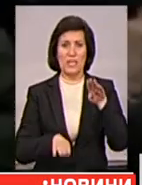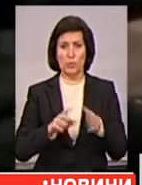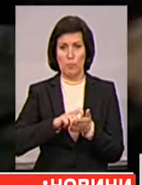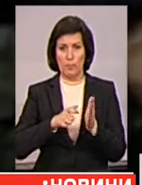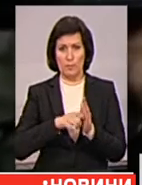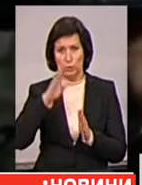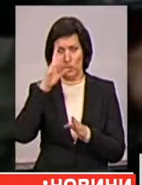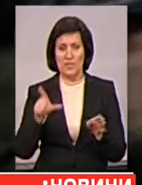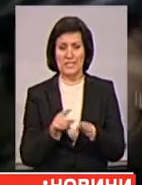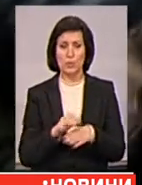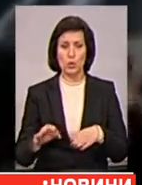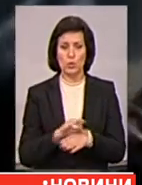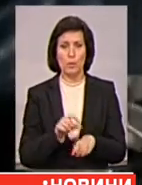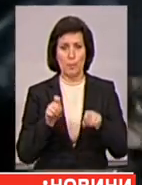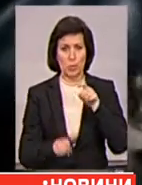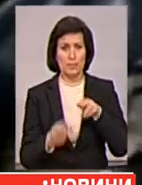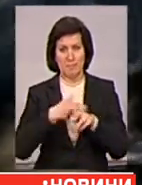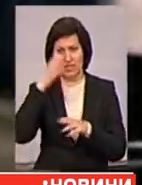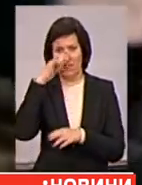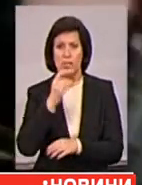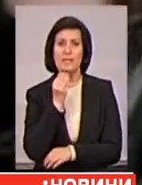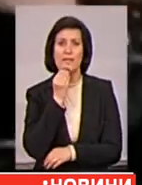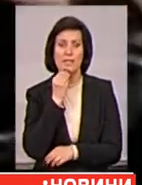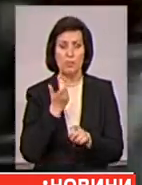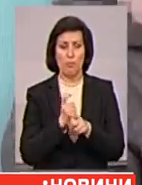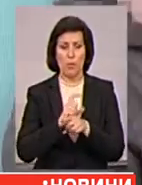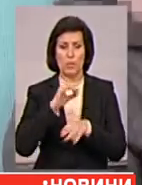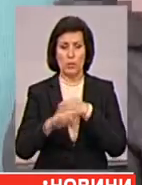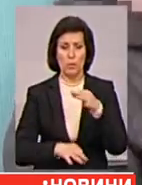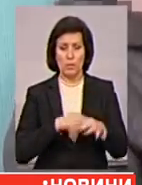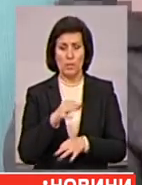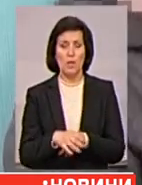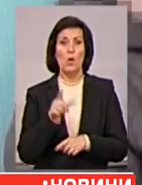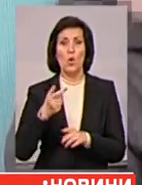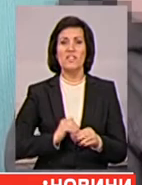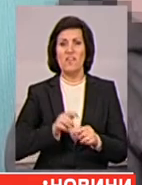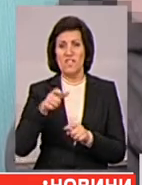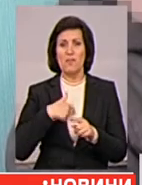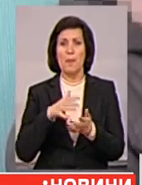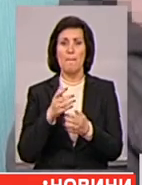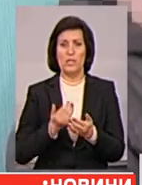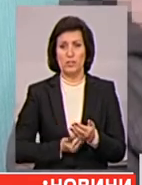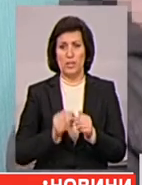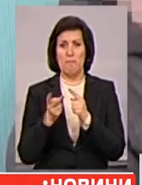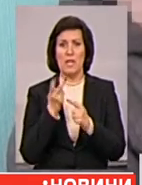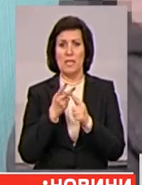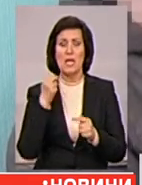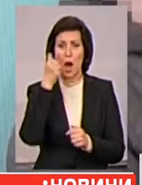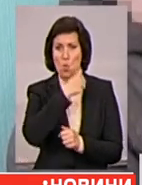приміщенні чоловік разом із дружиною просидів без води та їжі понад добу. У цього фермера ми жили десь півтора